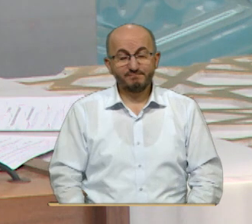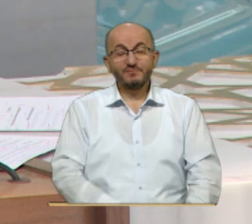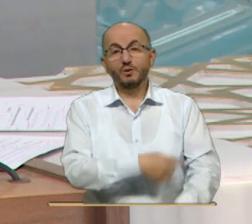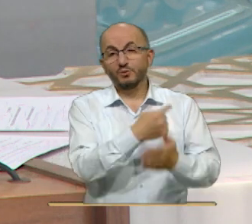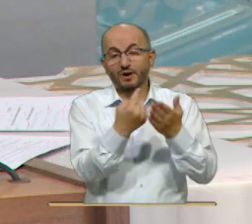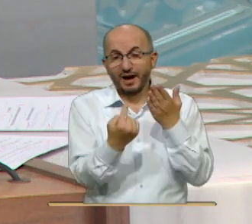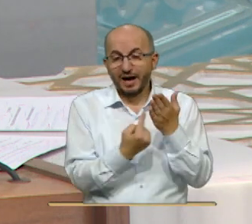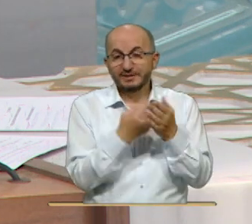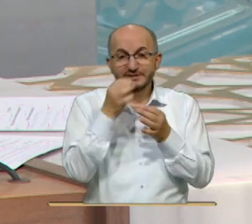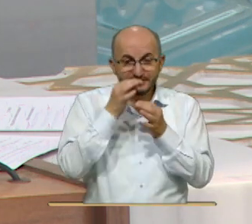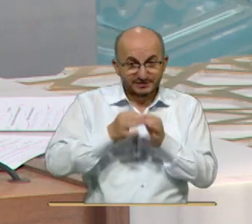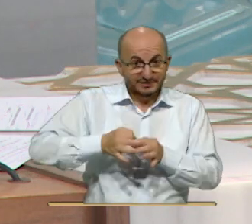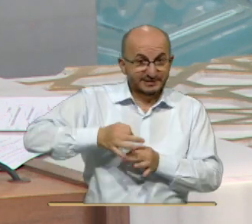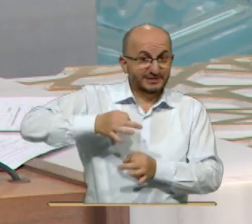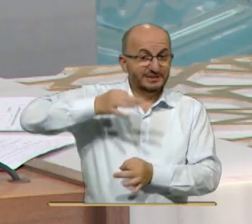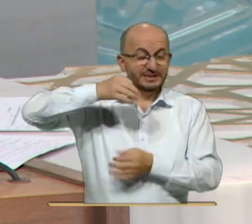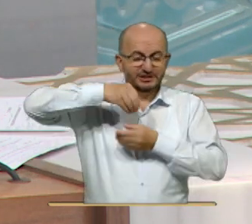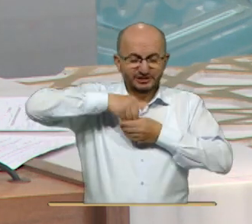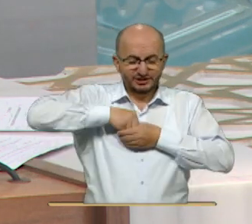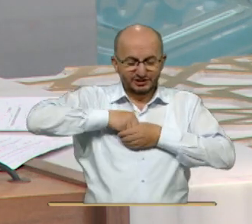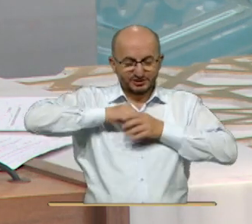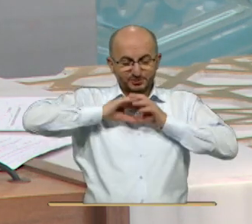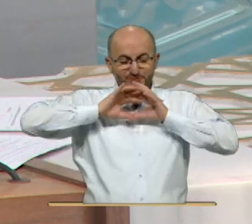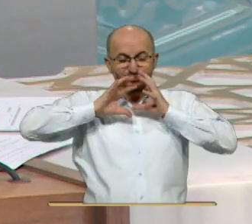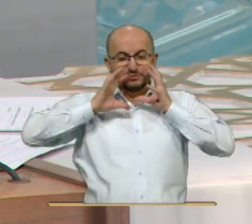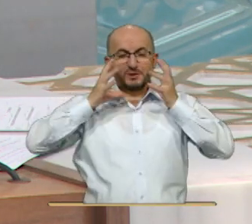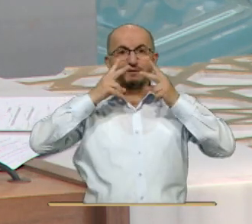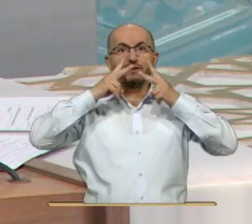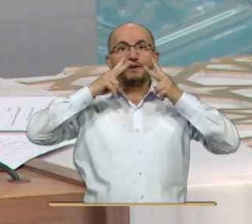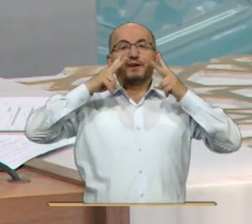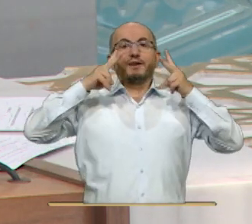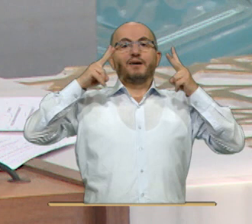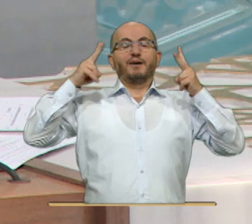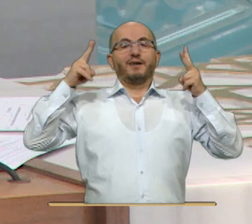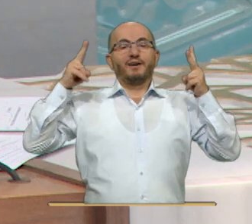Kur'an insanın iç dünyasını aydınlatır.